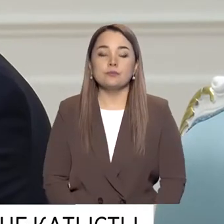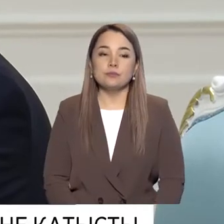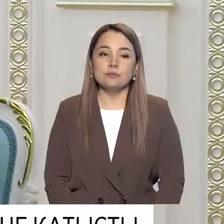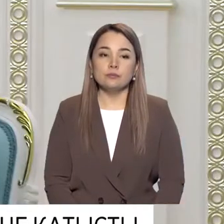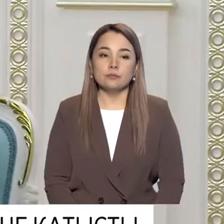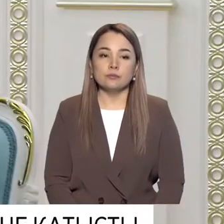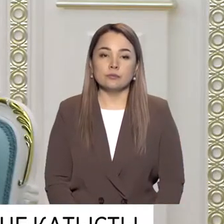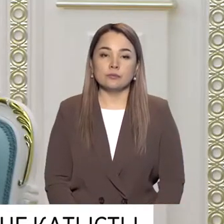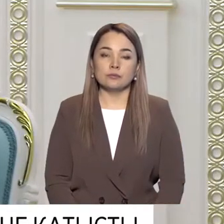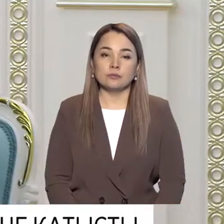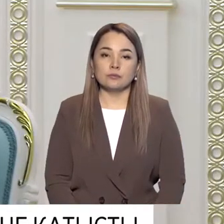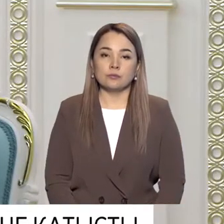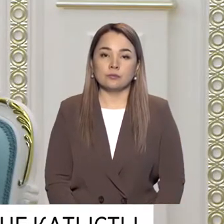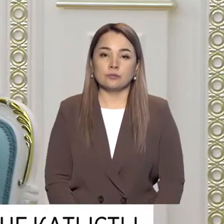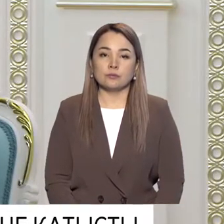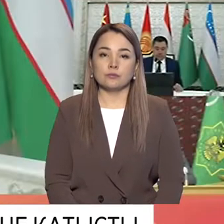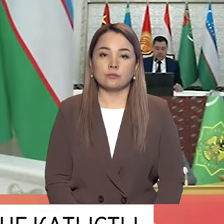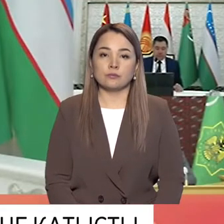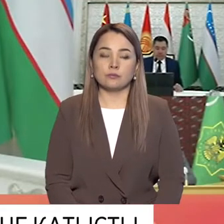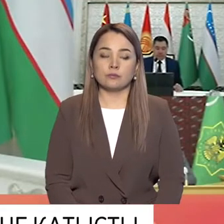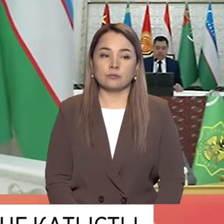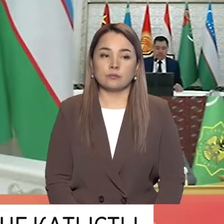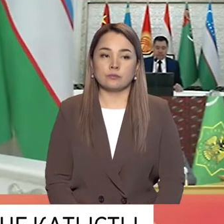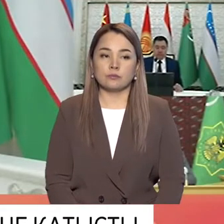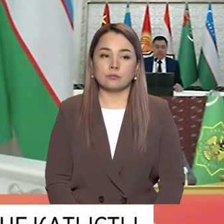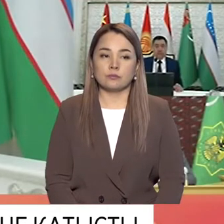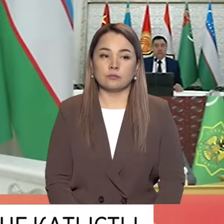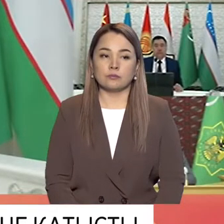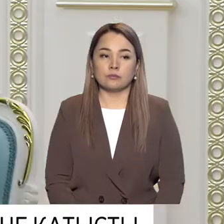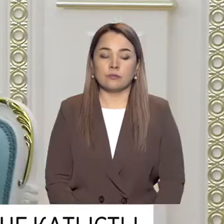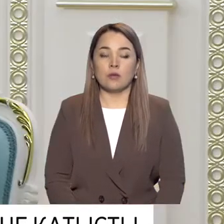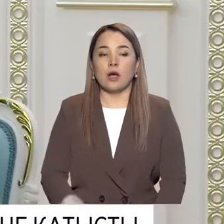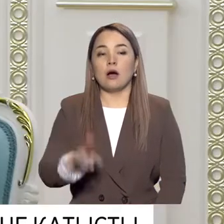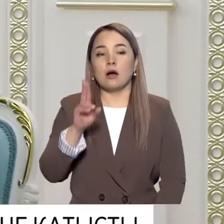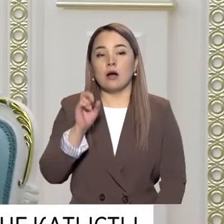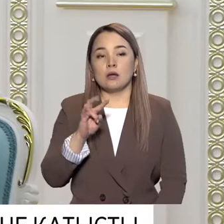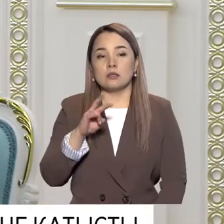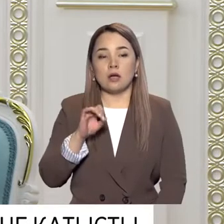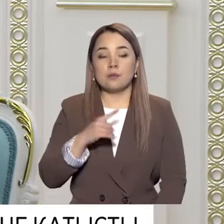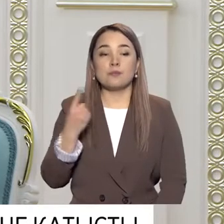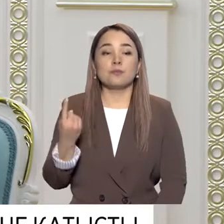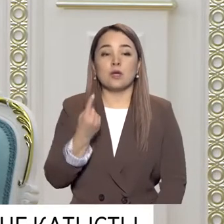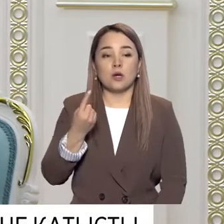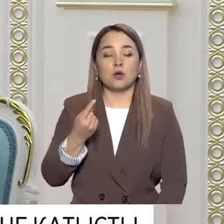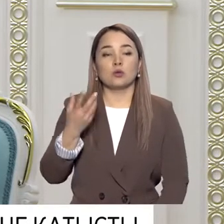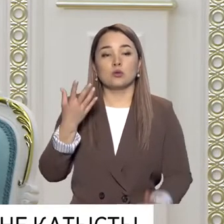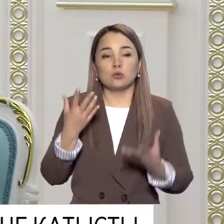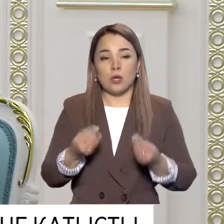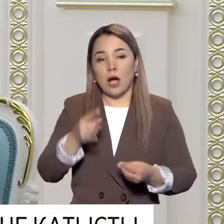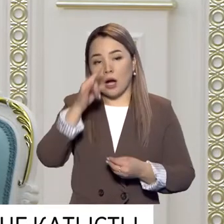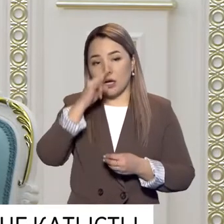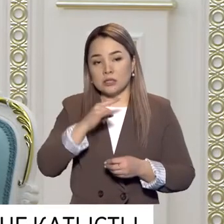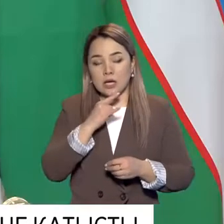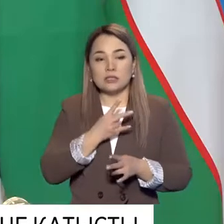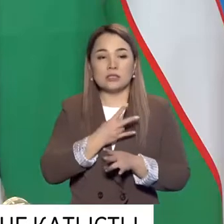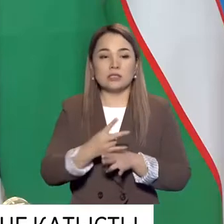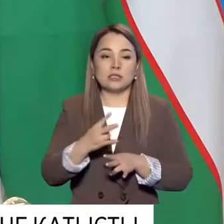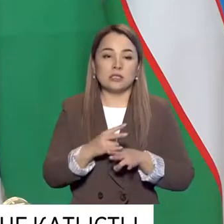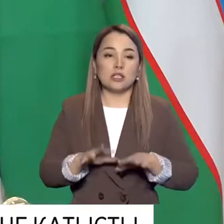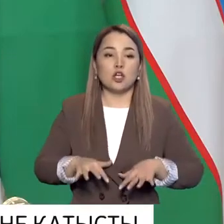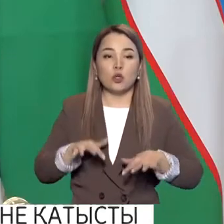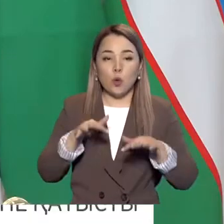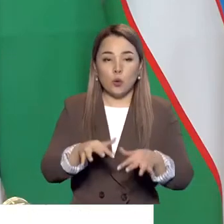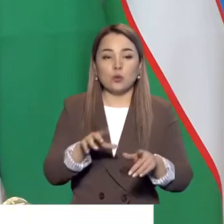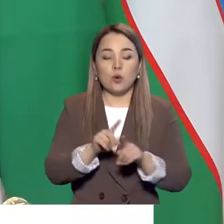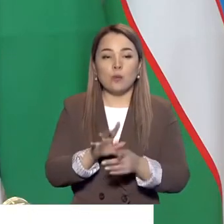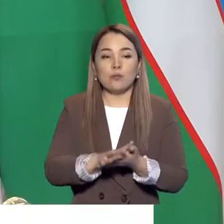Казахстан столкнулся с беспрецедентной по своей дерзости и жестокости. Қаңтардың алғашқы күндерінде Қазақстан терроршылар мен содырлардың зұлымдығы